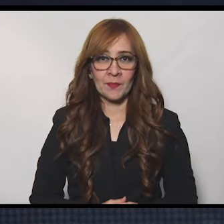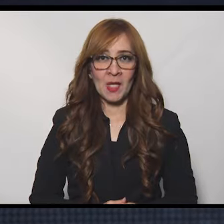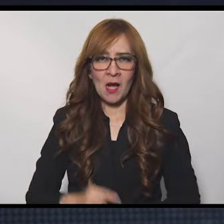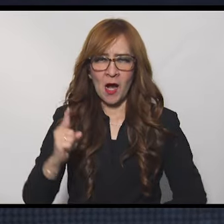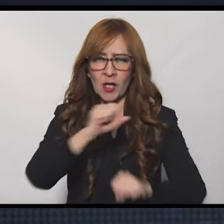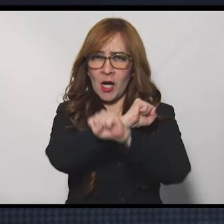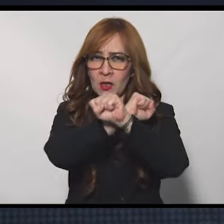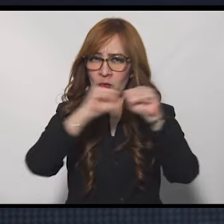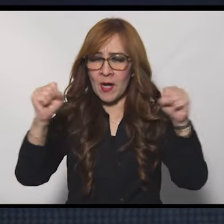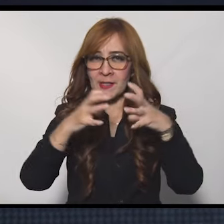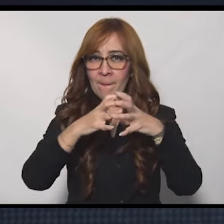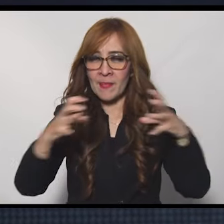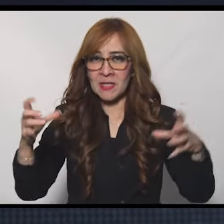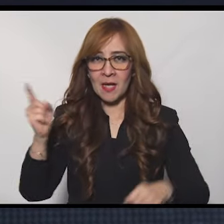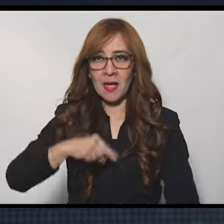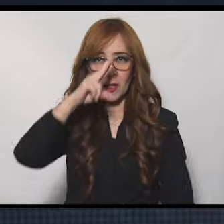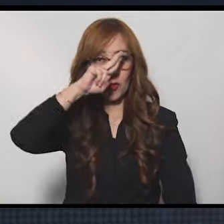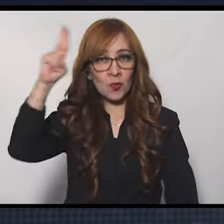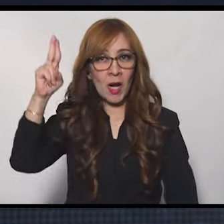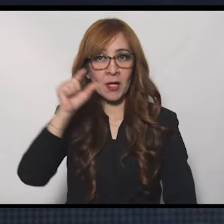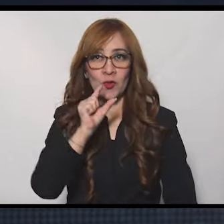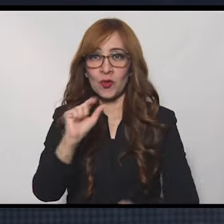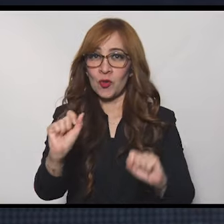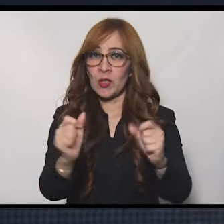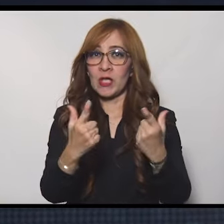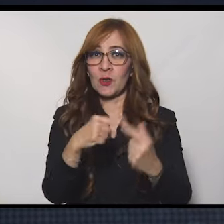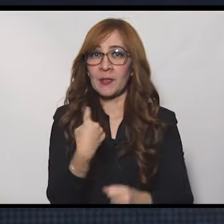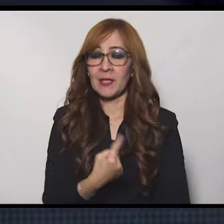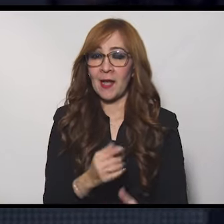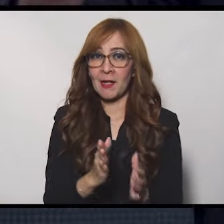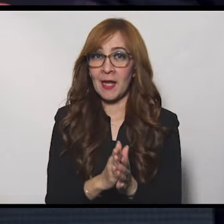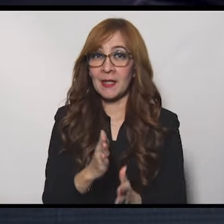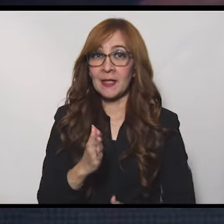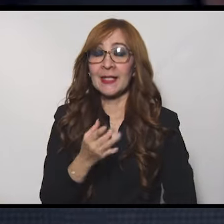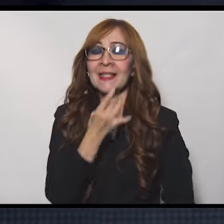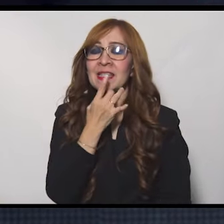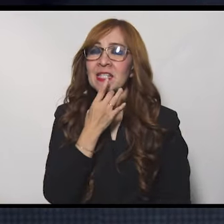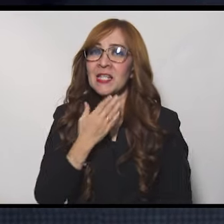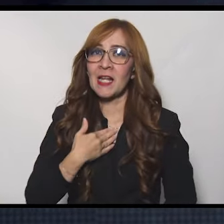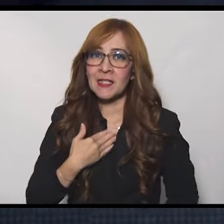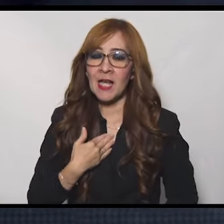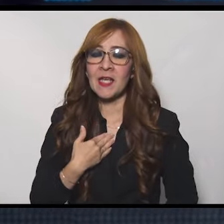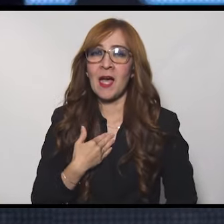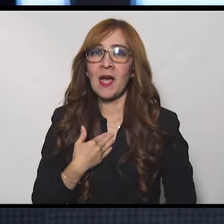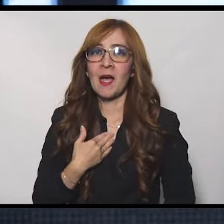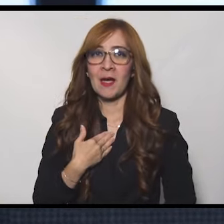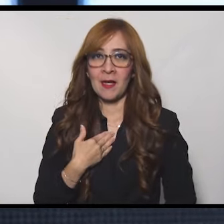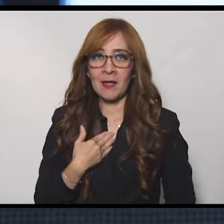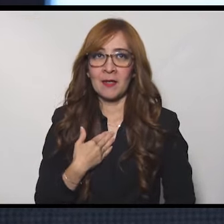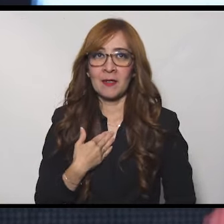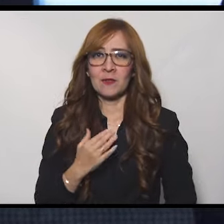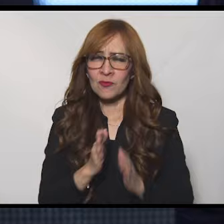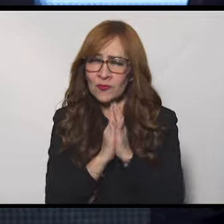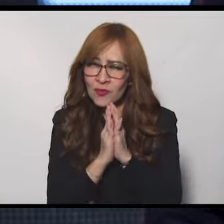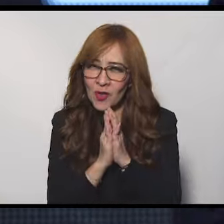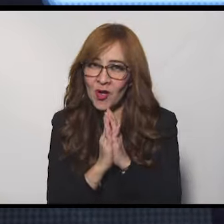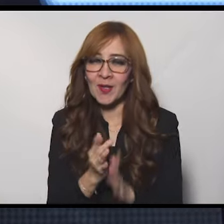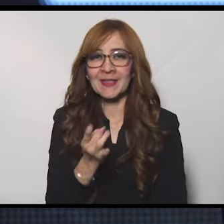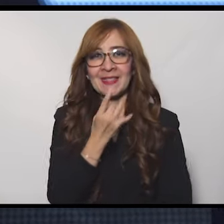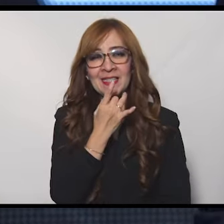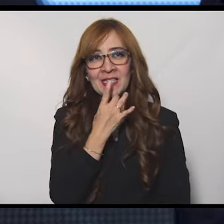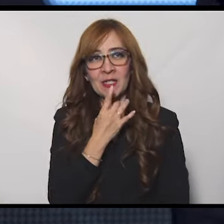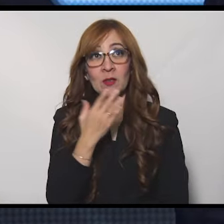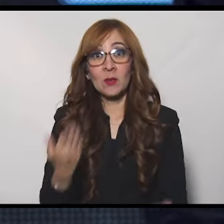ada kuasa besar daripada Tuhan yang dalam hidup kita. Dan saya izinkan, saya sekali lagi mohon izin. Mungkin banyak orang